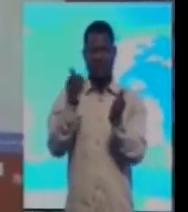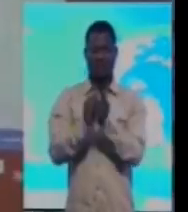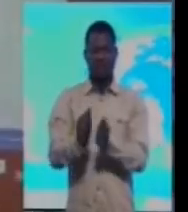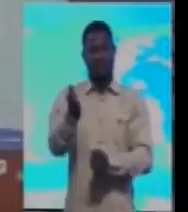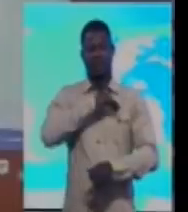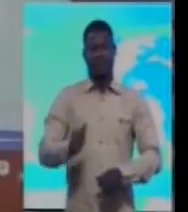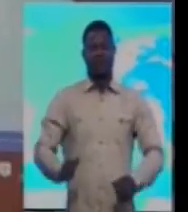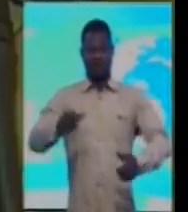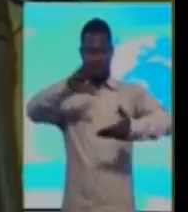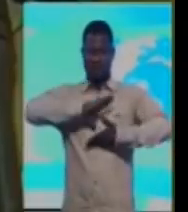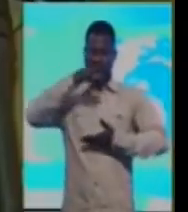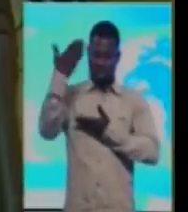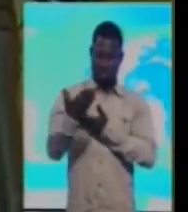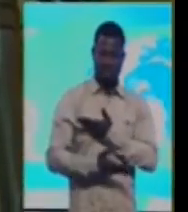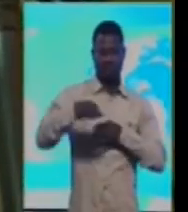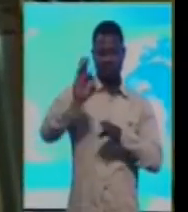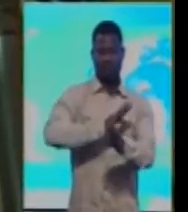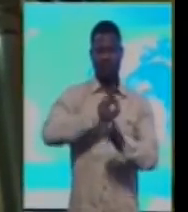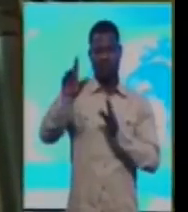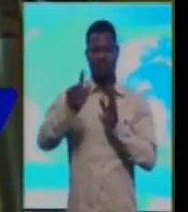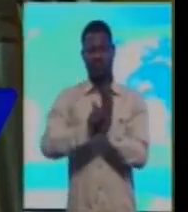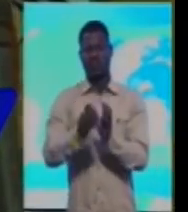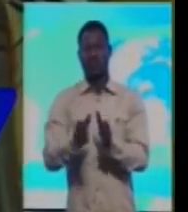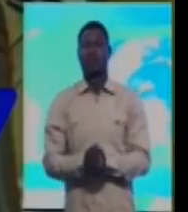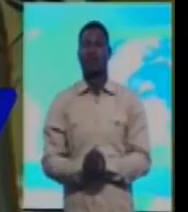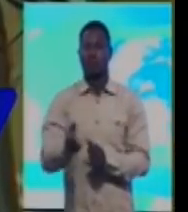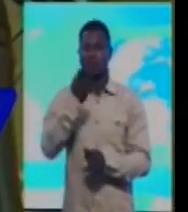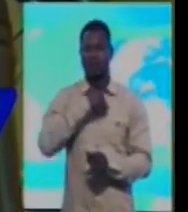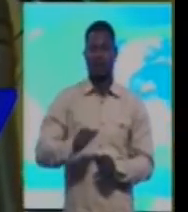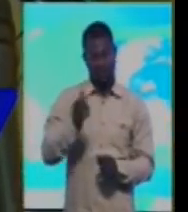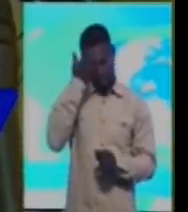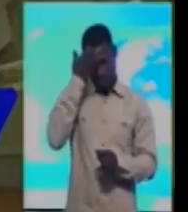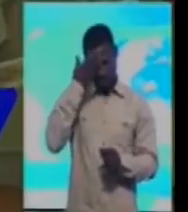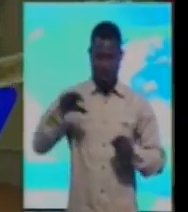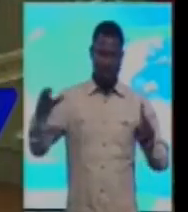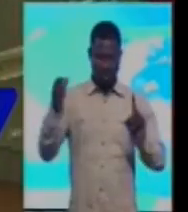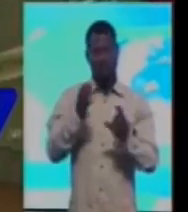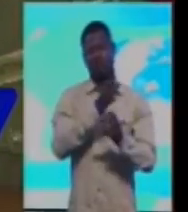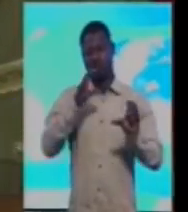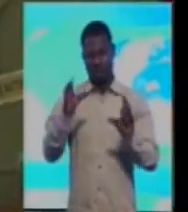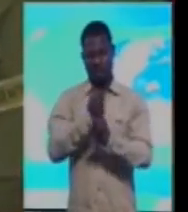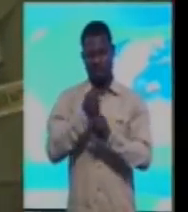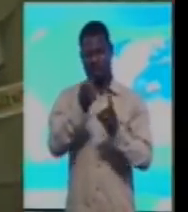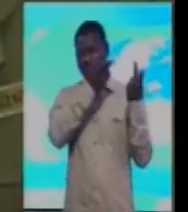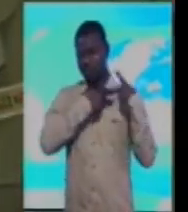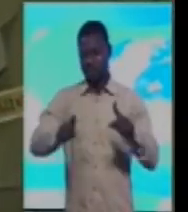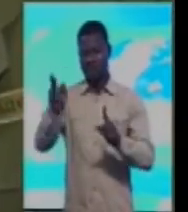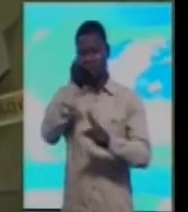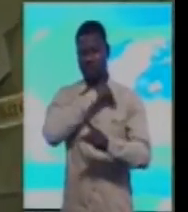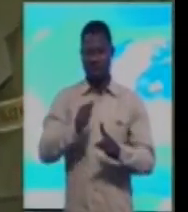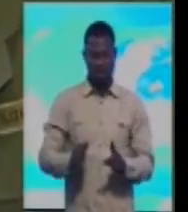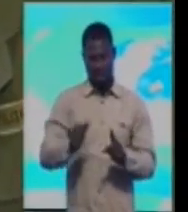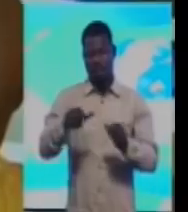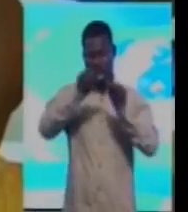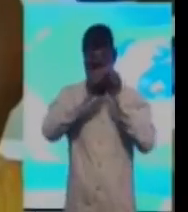la dite formation. Les connaissances qui ont été acquises au cours de cet atelier nous permettront non